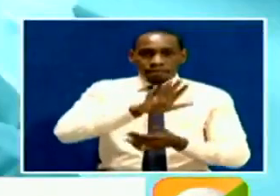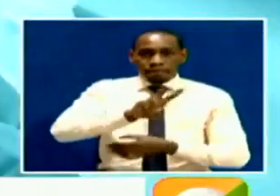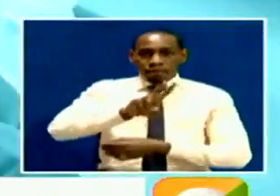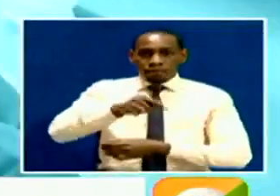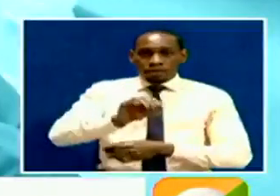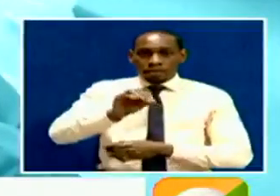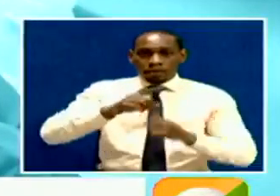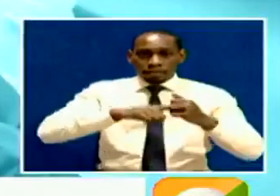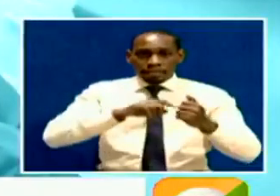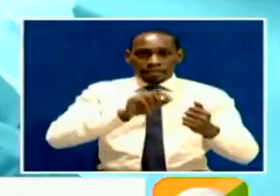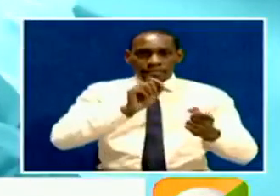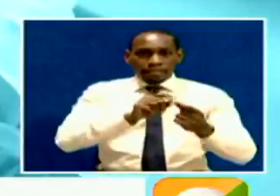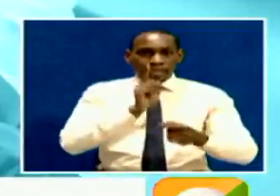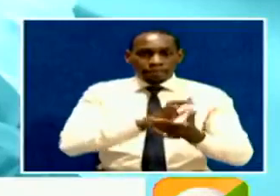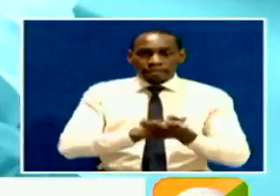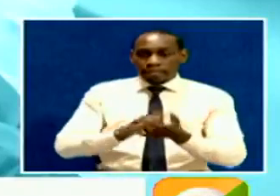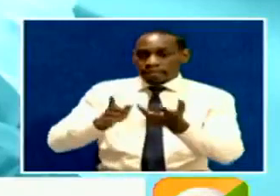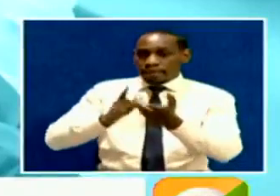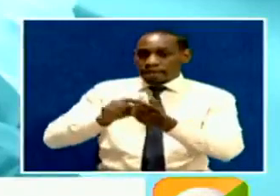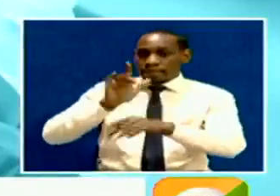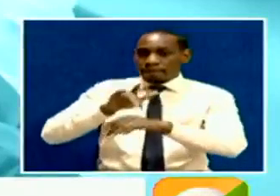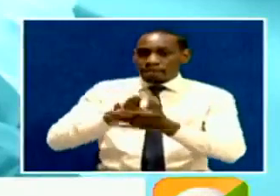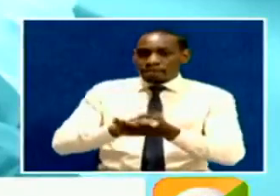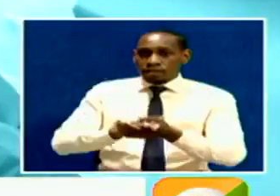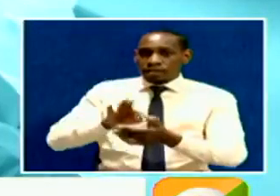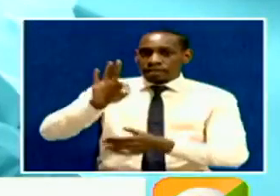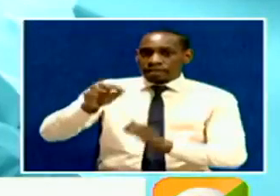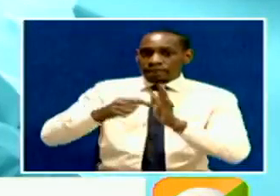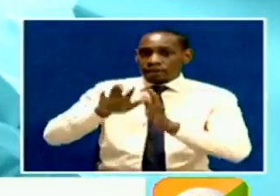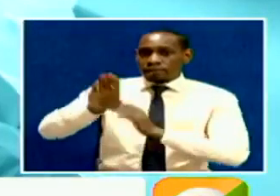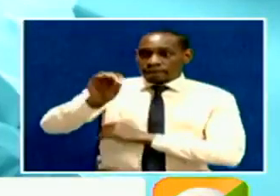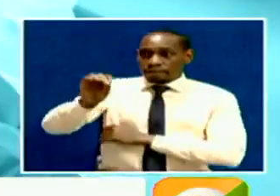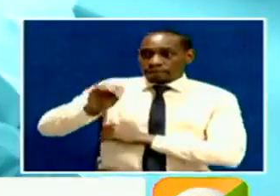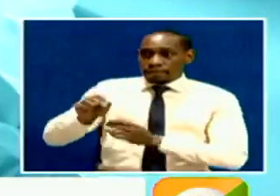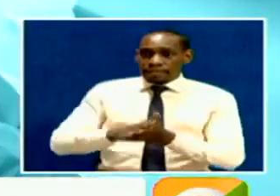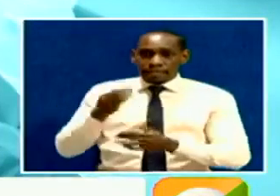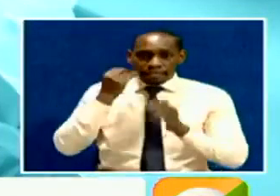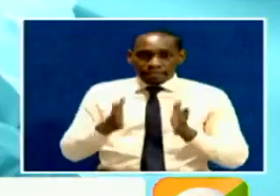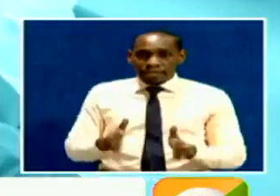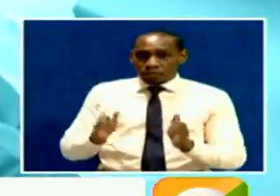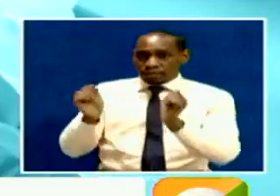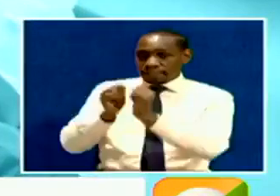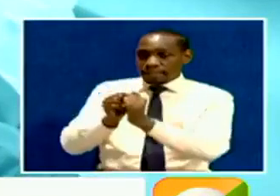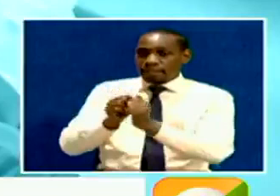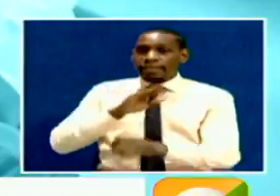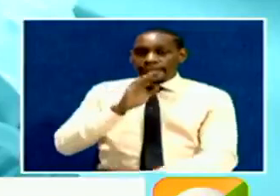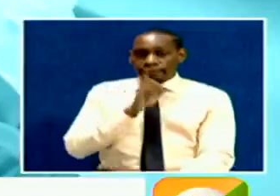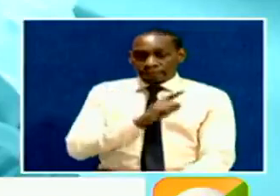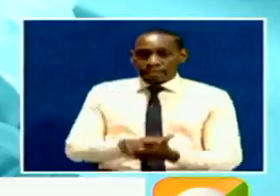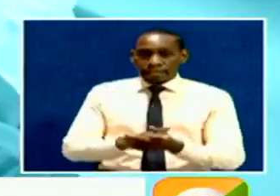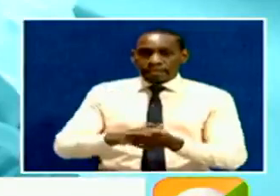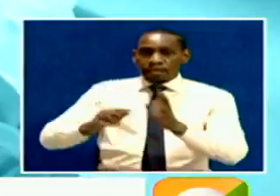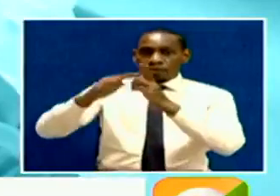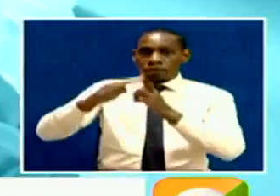2056 zilizopimwa katika muda huo. Kiwango cha maambukizi ni 3.5%. Wagonjwa 10 wa COVID-19 wameaga dunia.